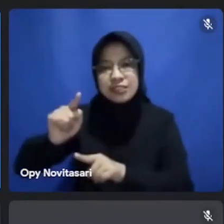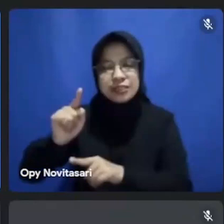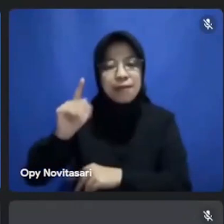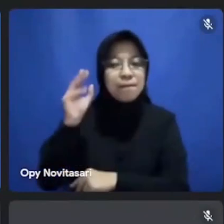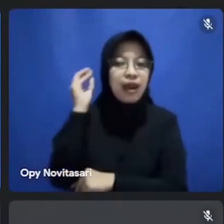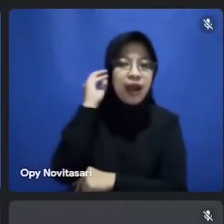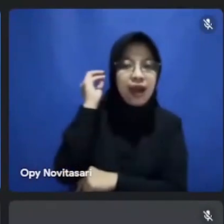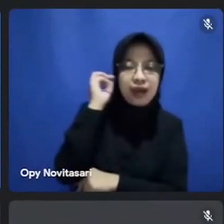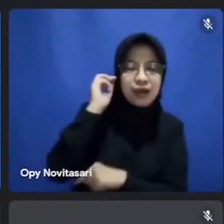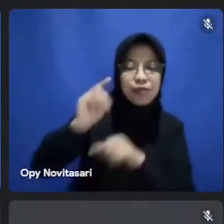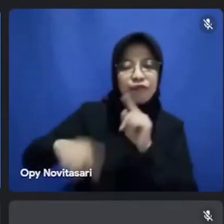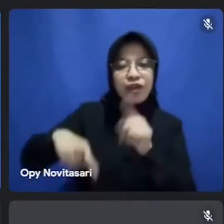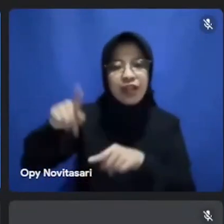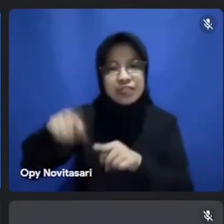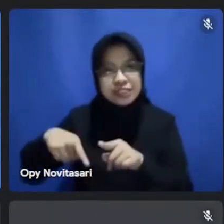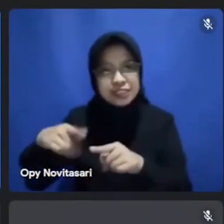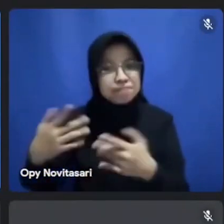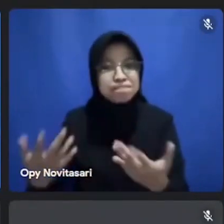aural